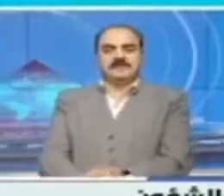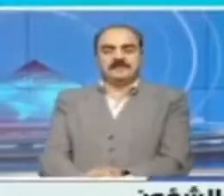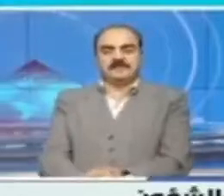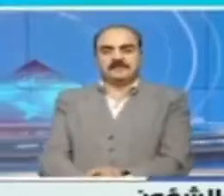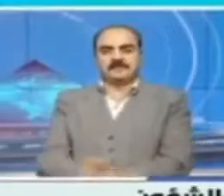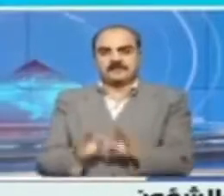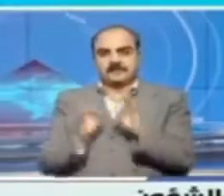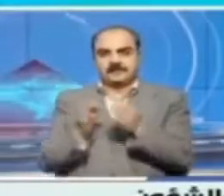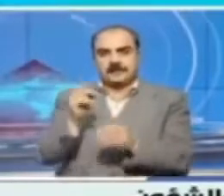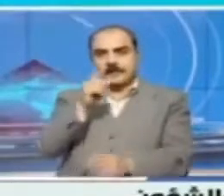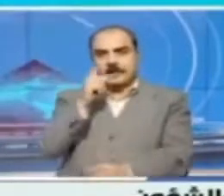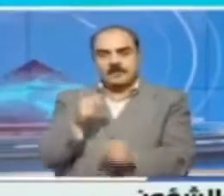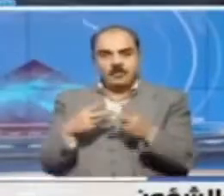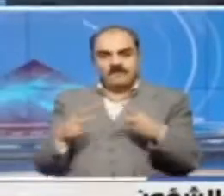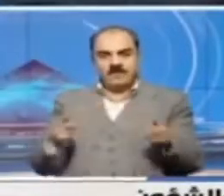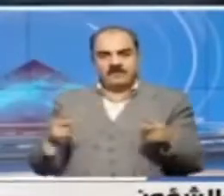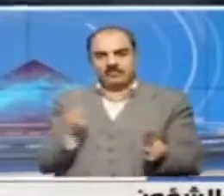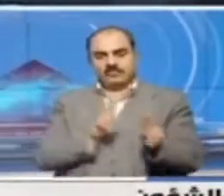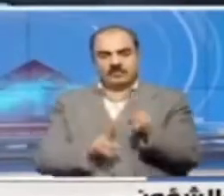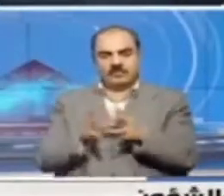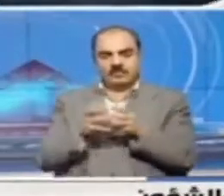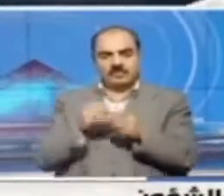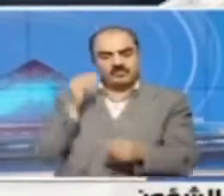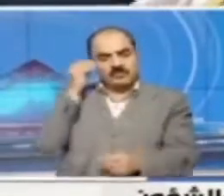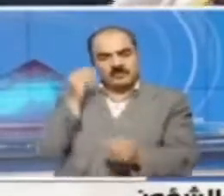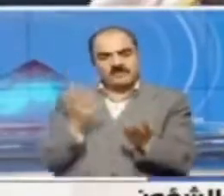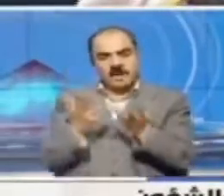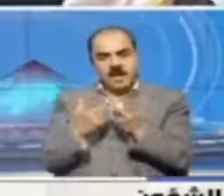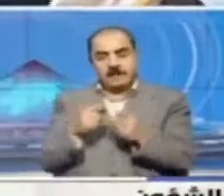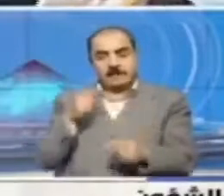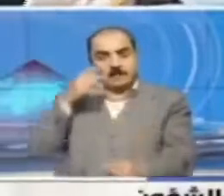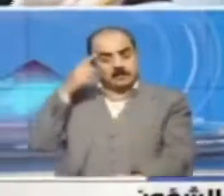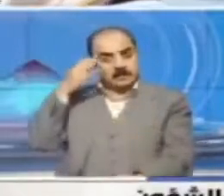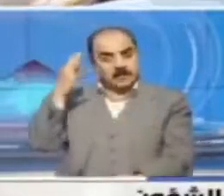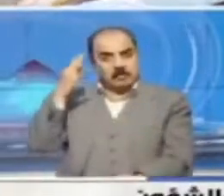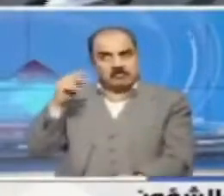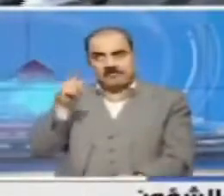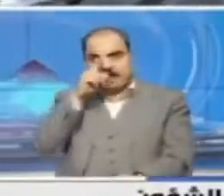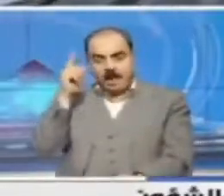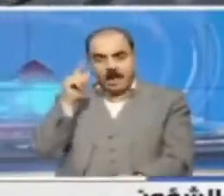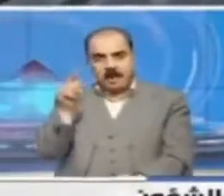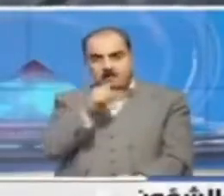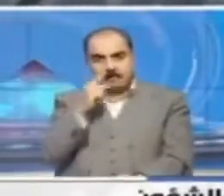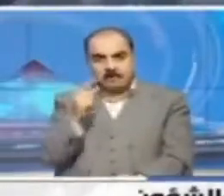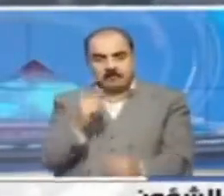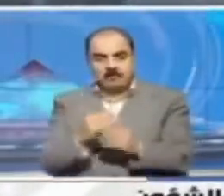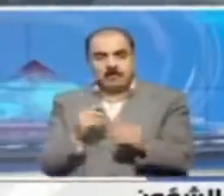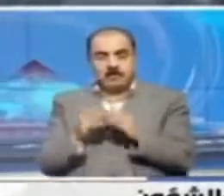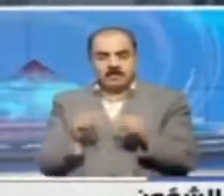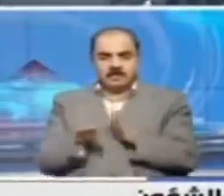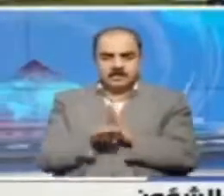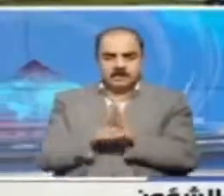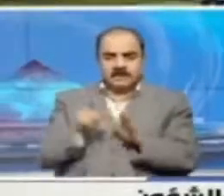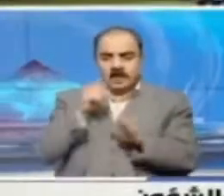مؤتمر دولي فتح الباب لتحقيق رؤية التكامل بين علماء الأمة وقادتها، فبتنظيم مصري وحضور